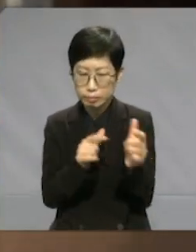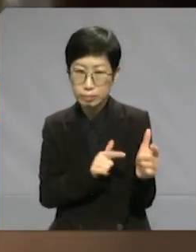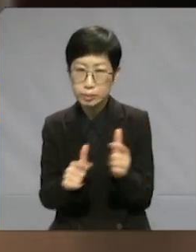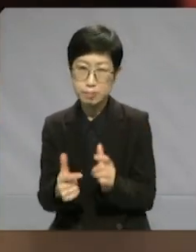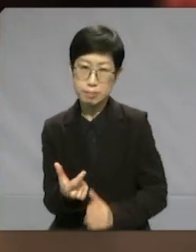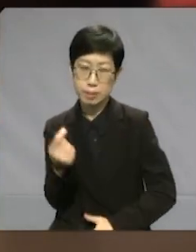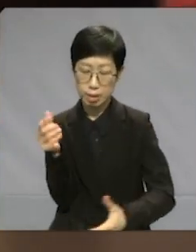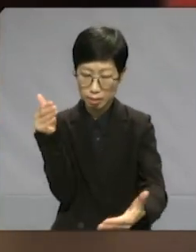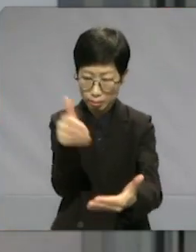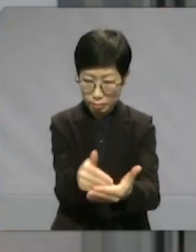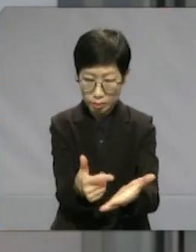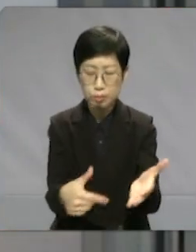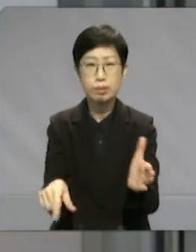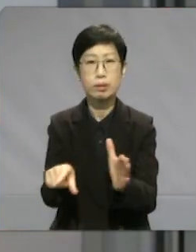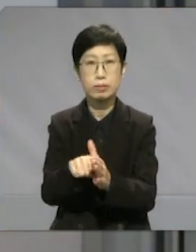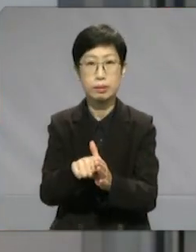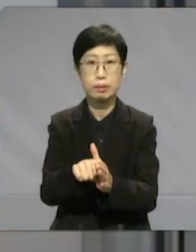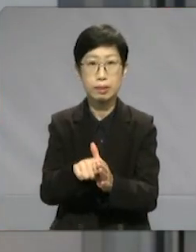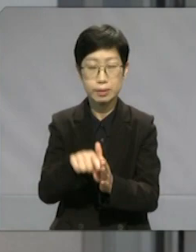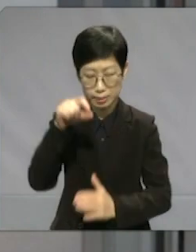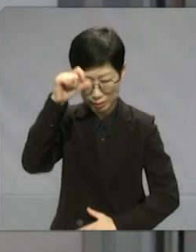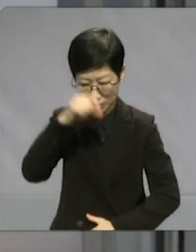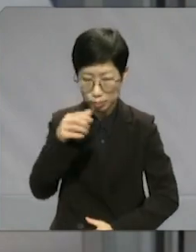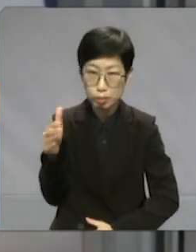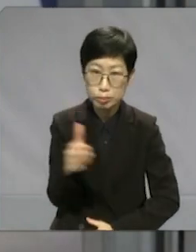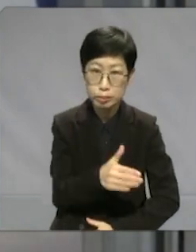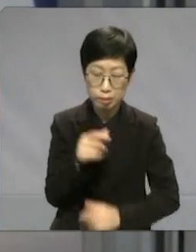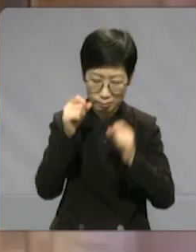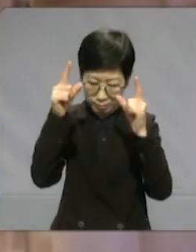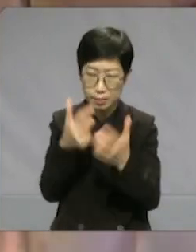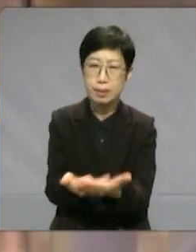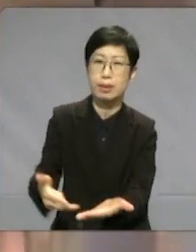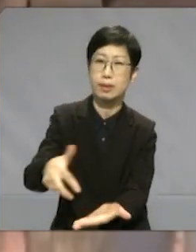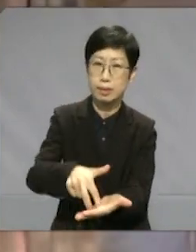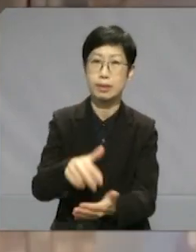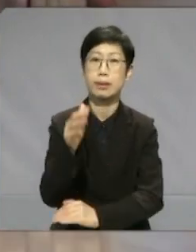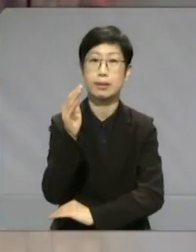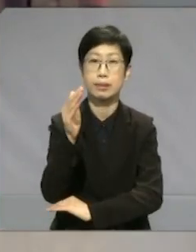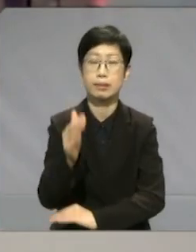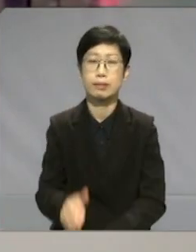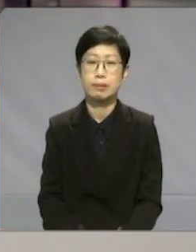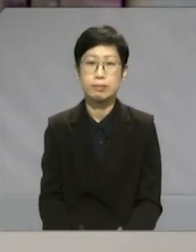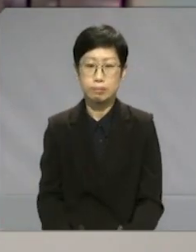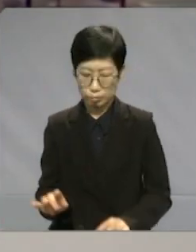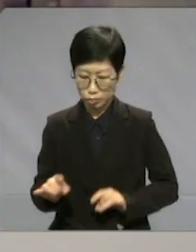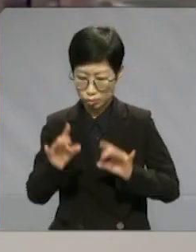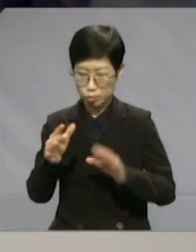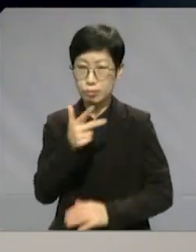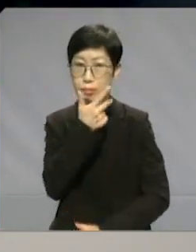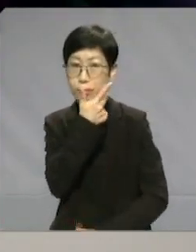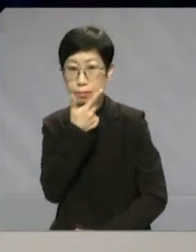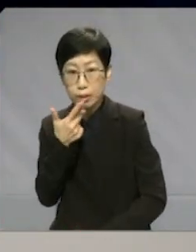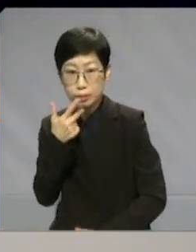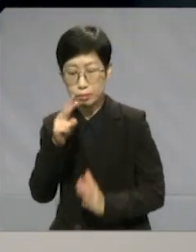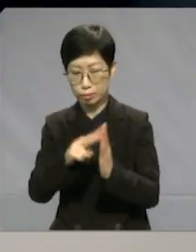매장에 조금이라도 더 일찍 줄을 서기 위해 이른 새벽에 일어났다고 말합니다. 호주를 비롯한